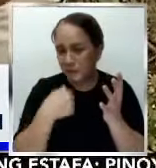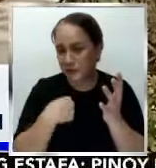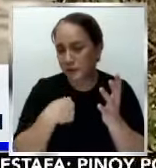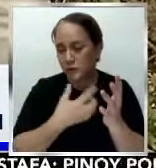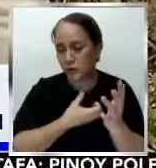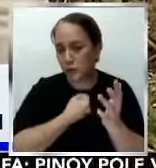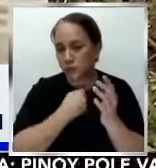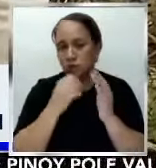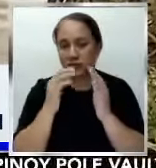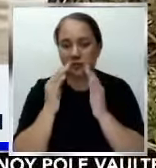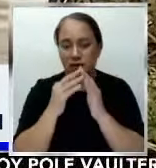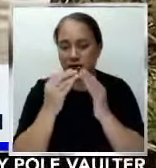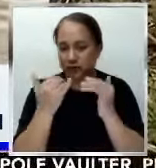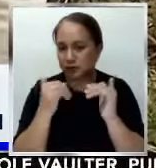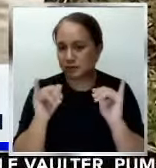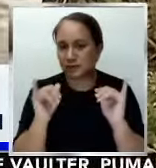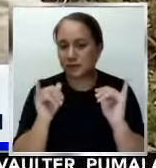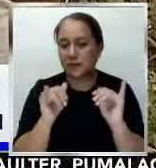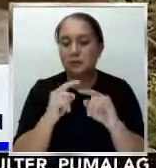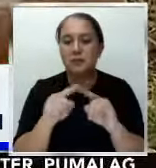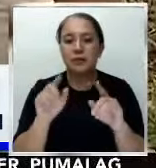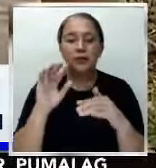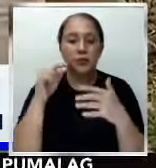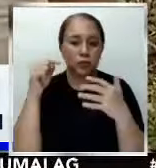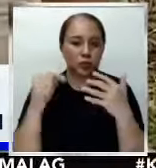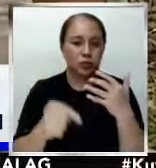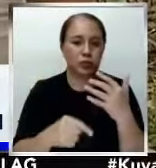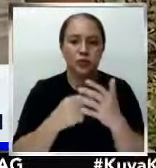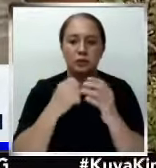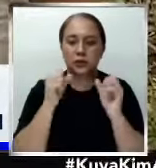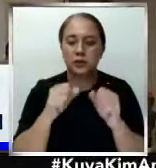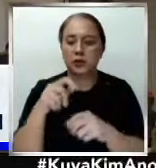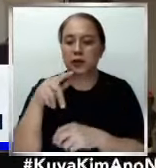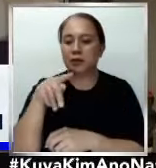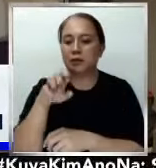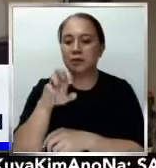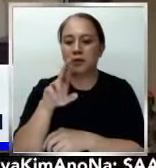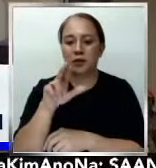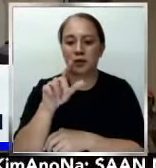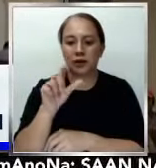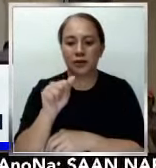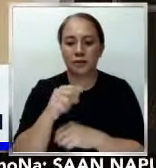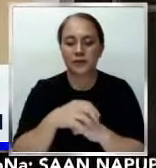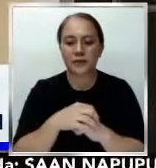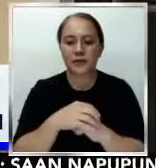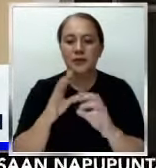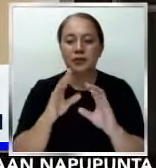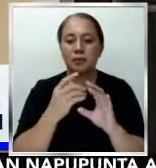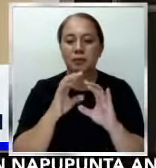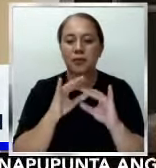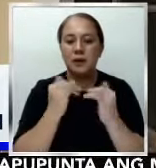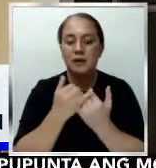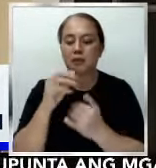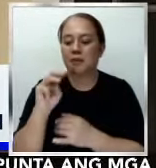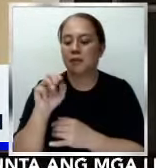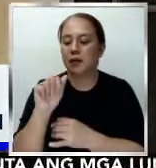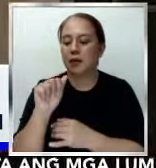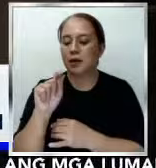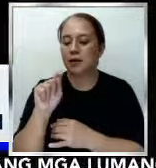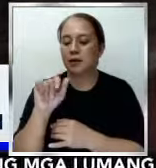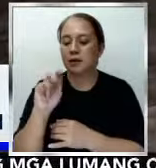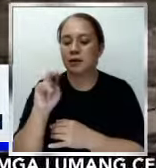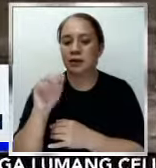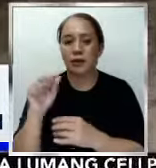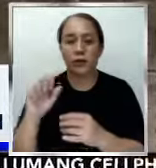tirahan. Pero lahat ng yan, kinaya ni Perla Dulpina na taga-barangay Matinaw sa Burgos sa Siargao